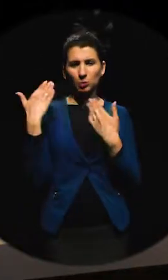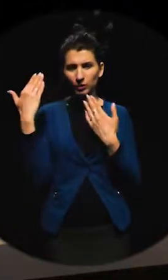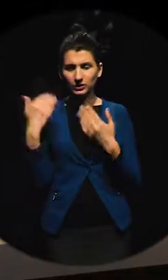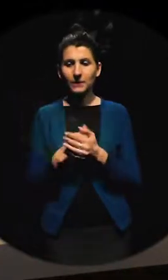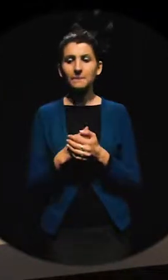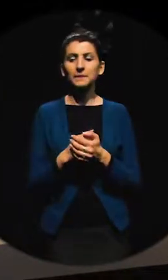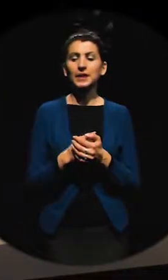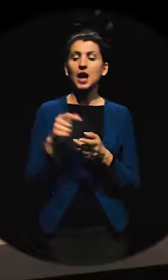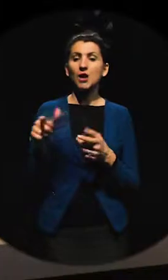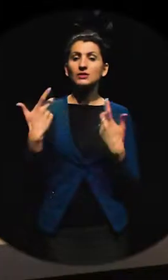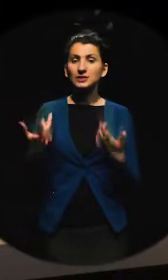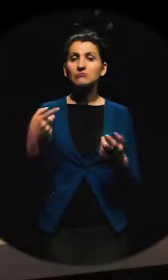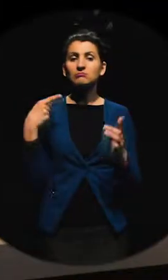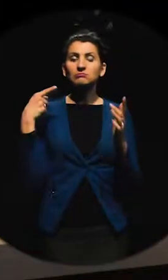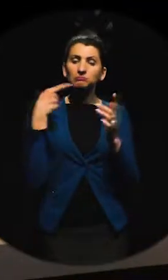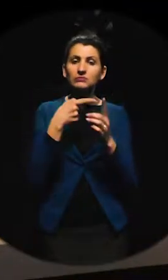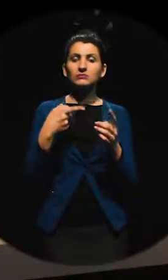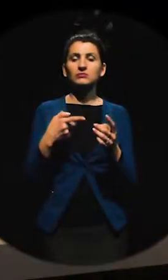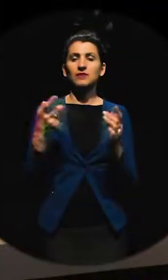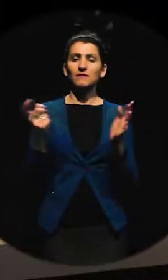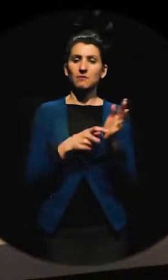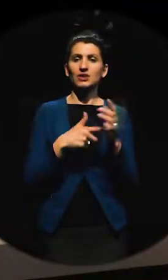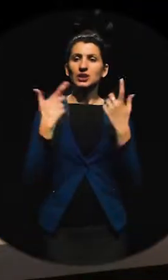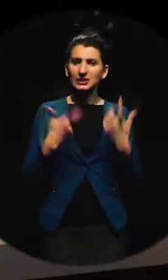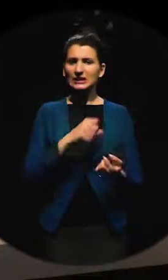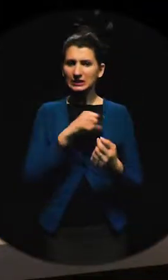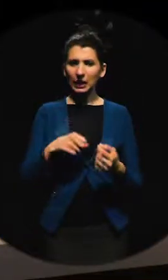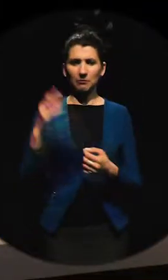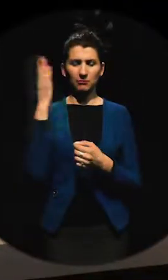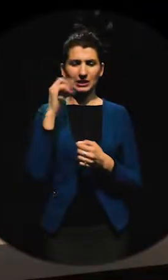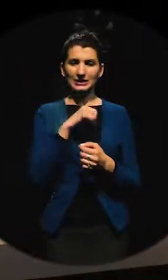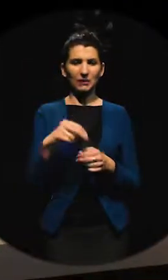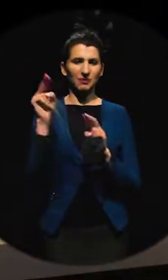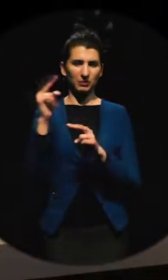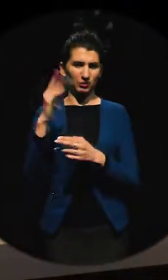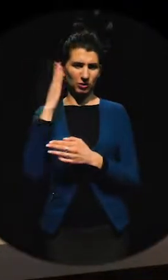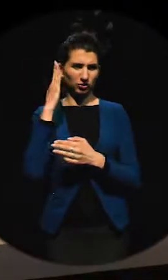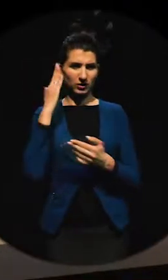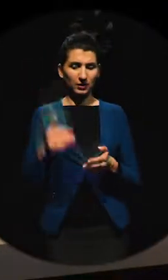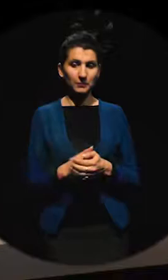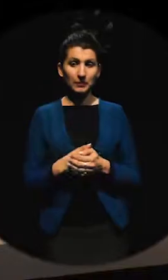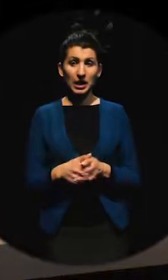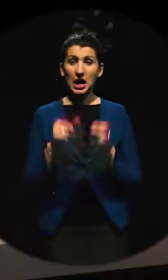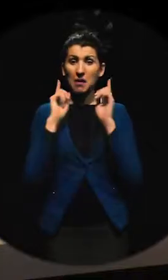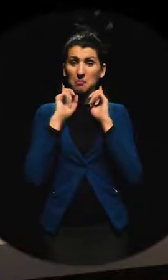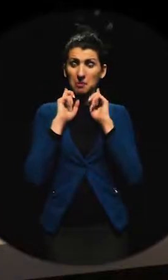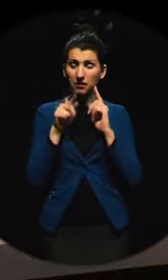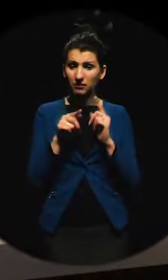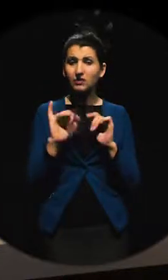ich postulatem było, by się usamodzielnić. I jedyną możliwością tak naprawdę, by do tego